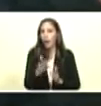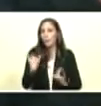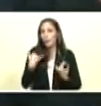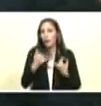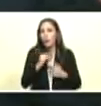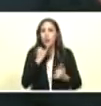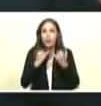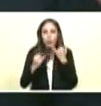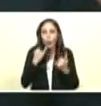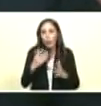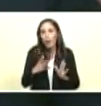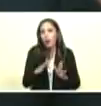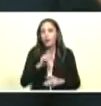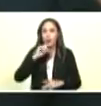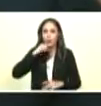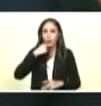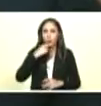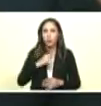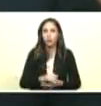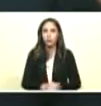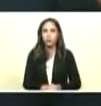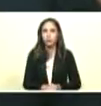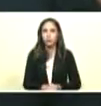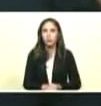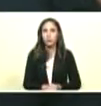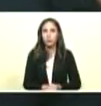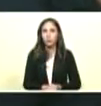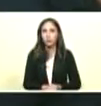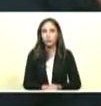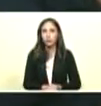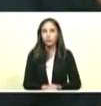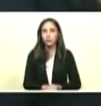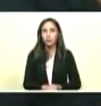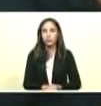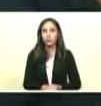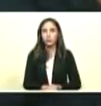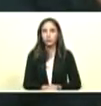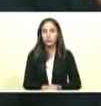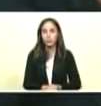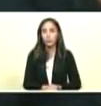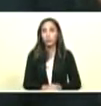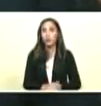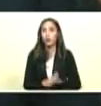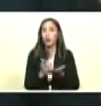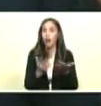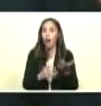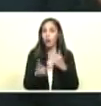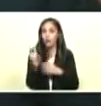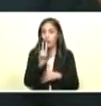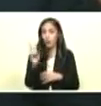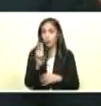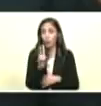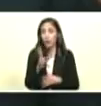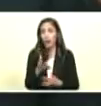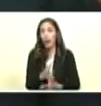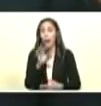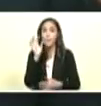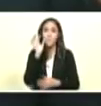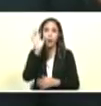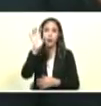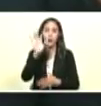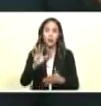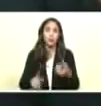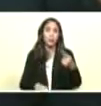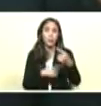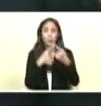materno. Венесуэла – первая страна на нашей планете. Венесуэла – это país número uno en nuestro